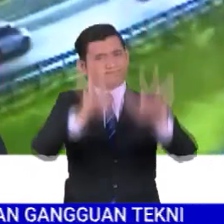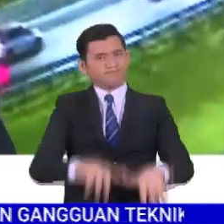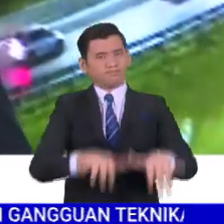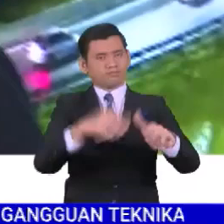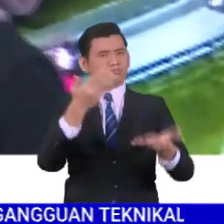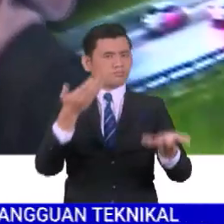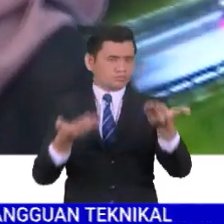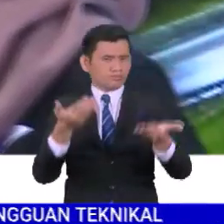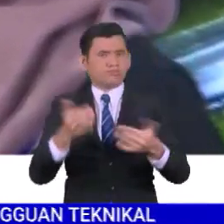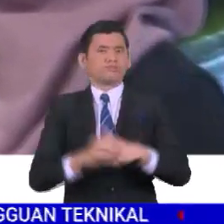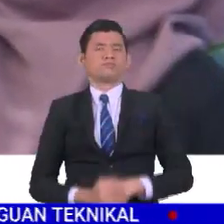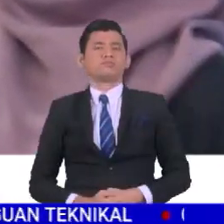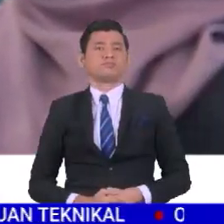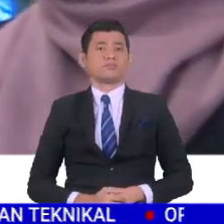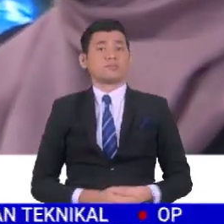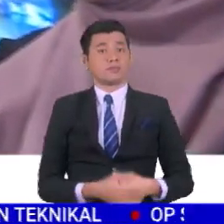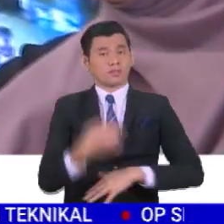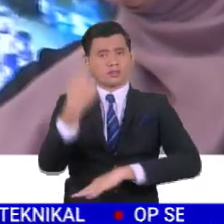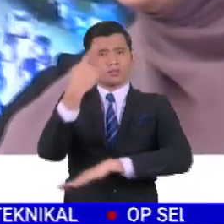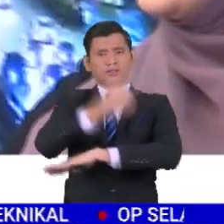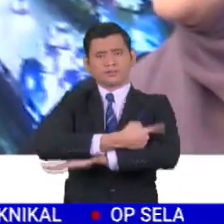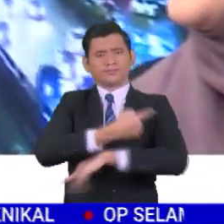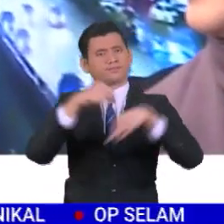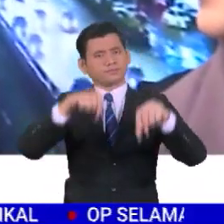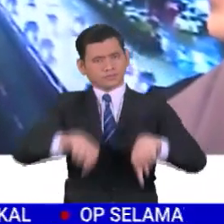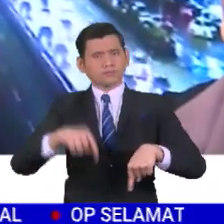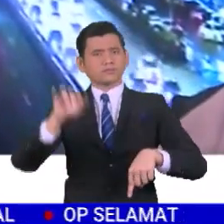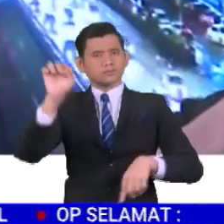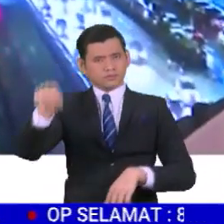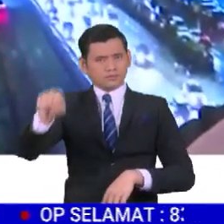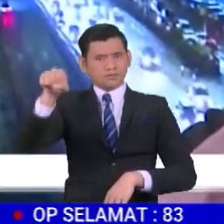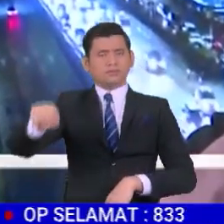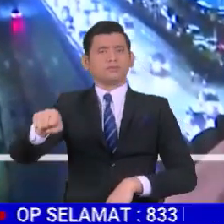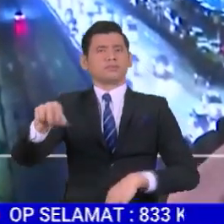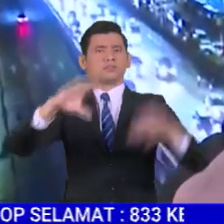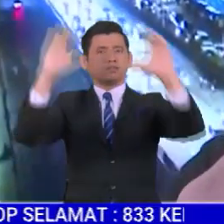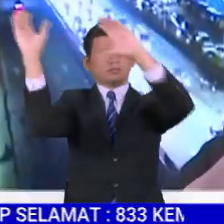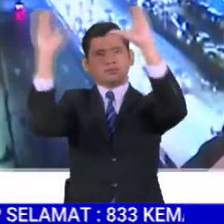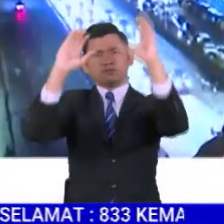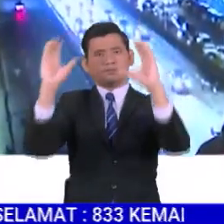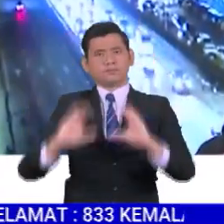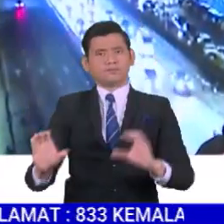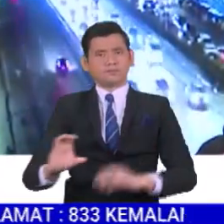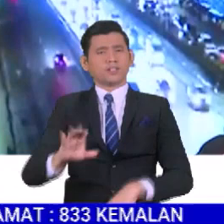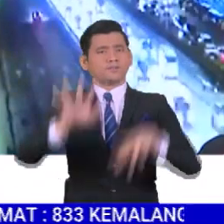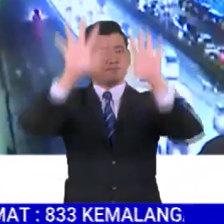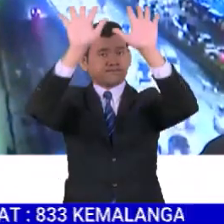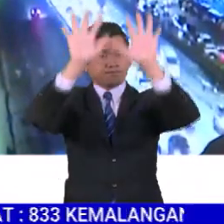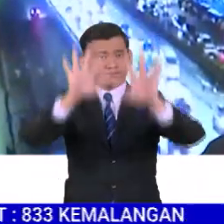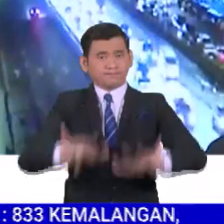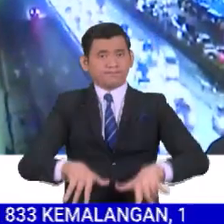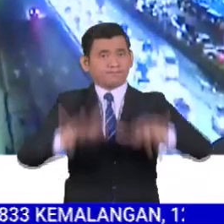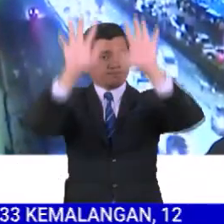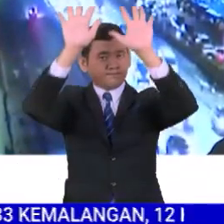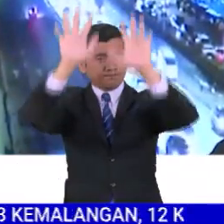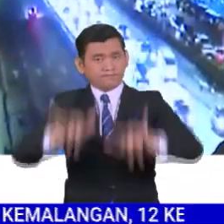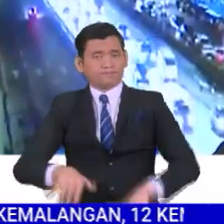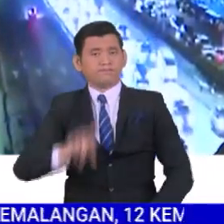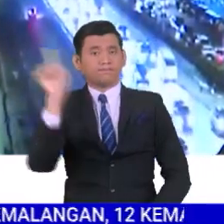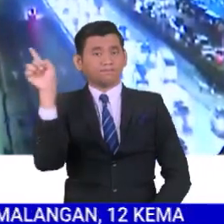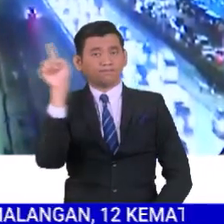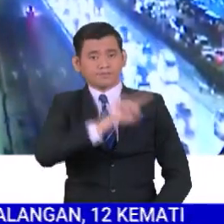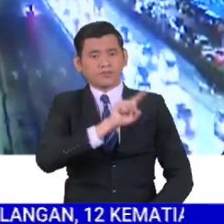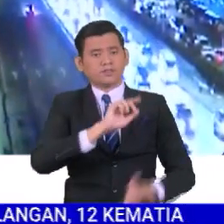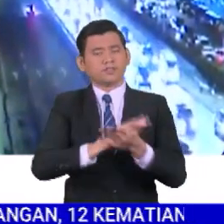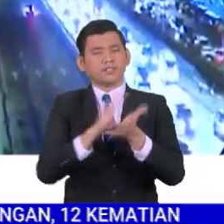kenderaan dan sebagainya. Ya, betul. Okay, pada hari ini memang kita jangkakan memang cuaca teruk. Jadi kami mohon supaya orang ramai fokus